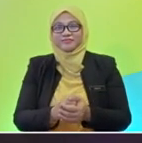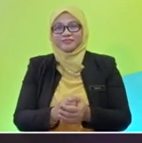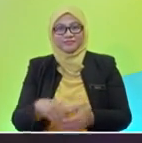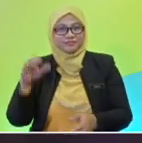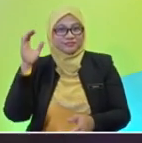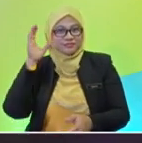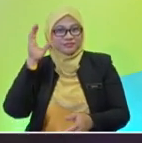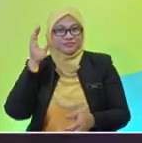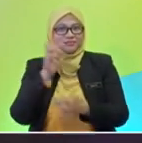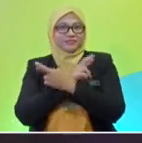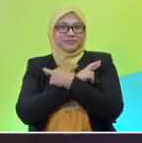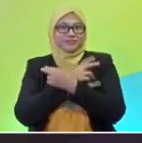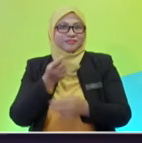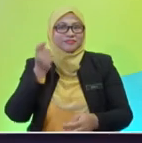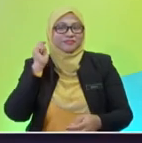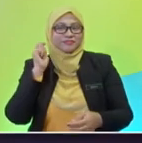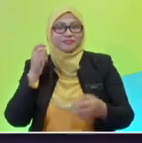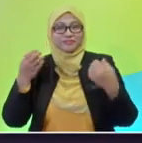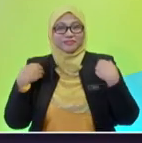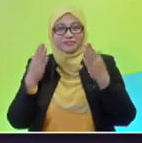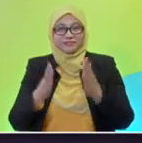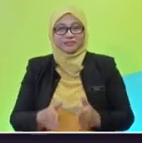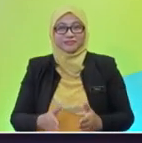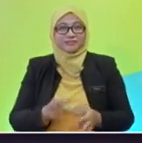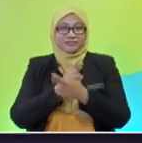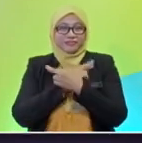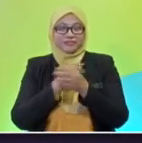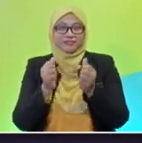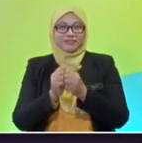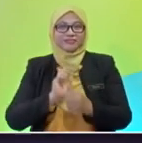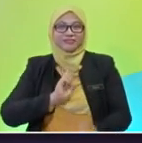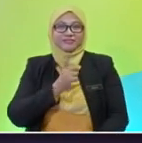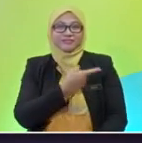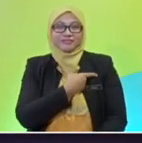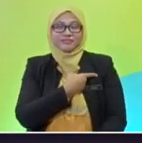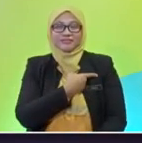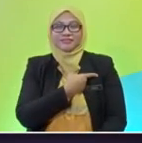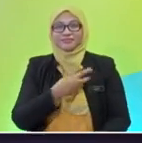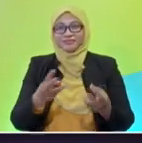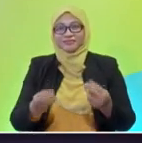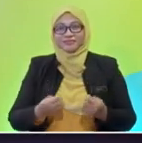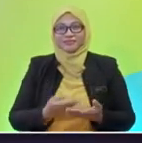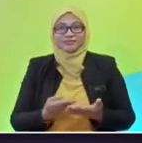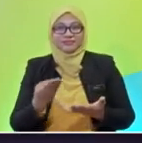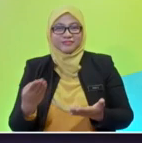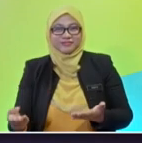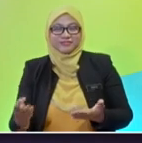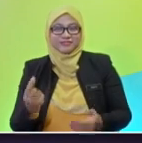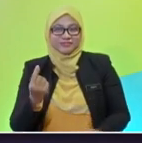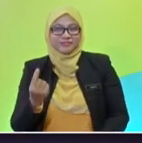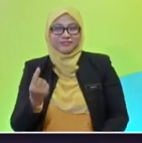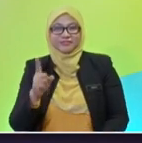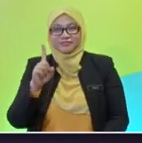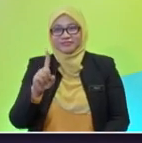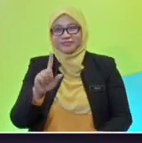Rasanya lah. Dan hari ini Cikgu nak belanja sikit Hanif dan murid-murid di rumah. Satu irama,